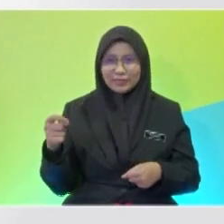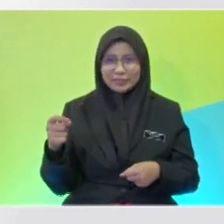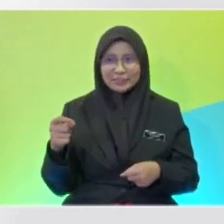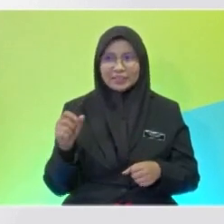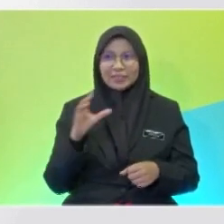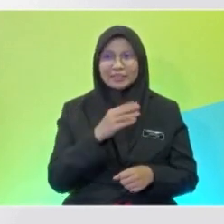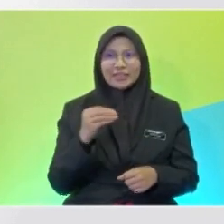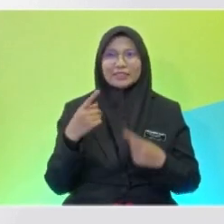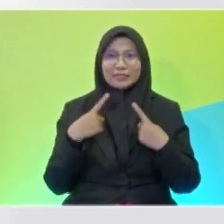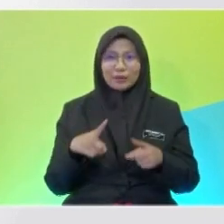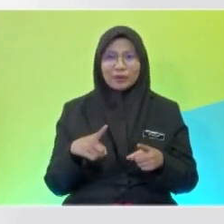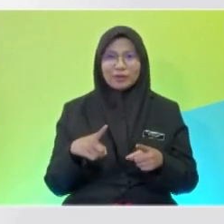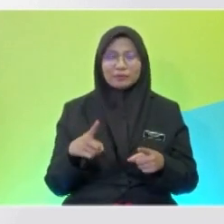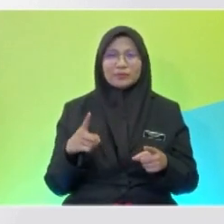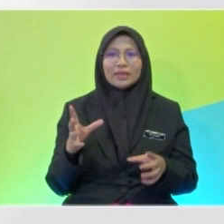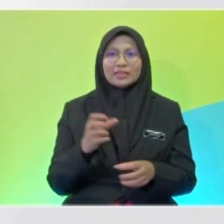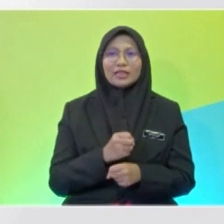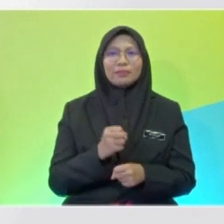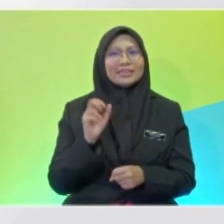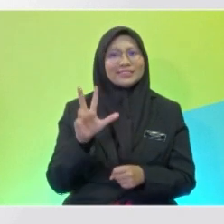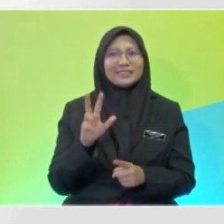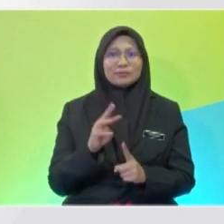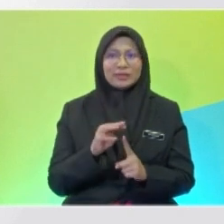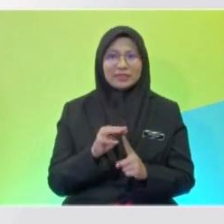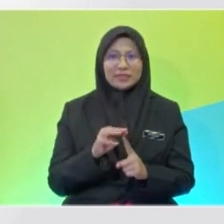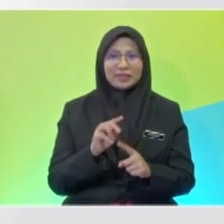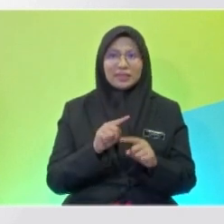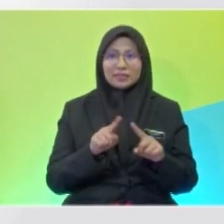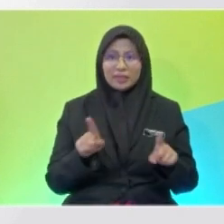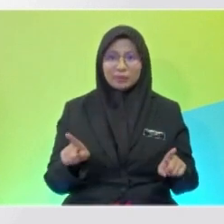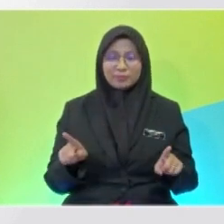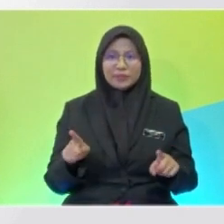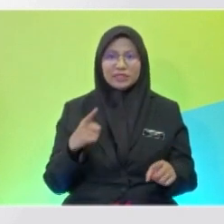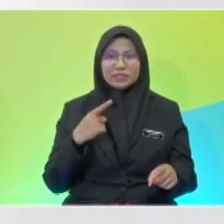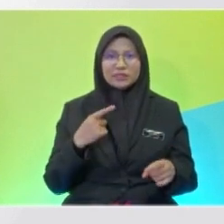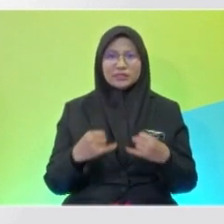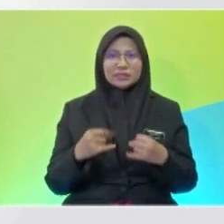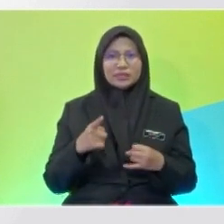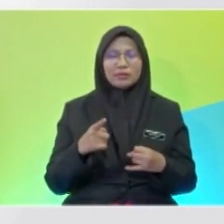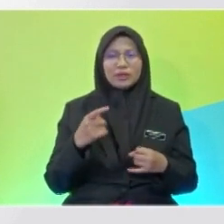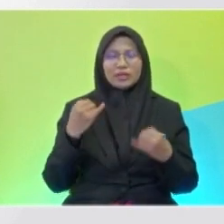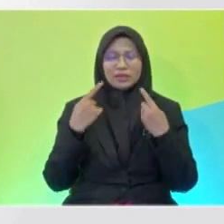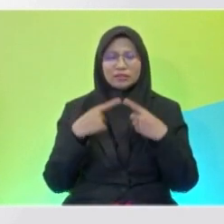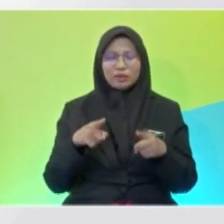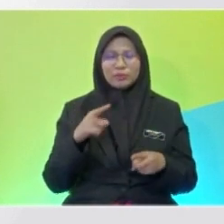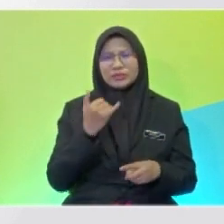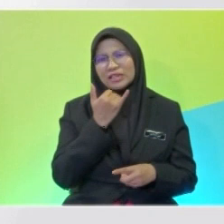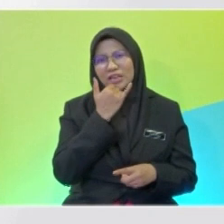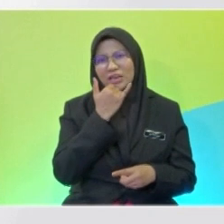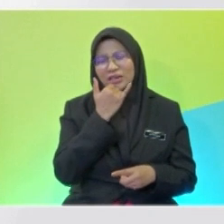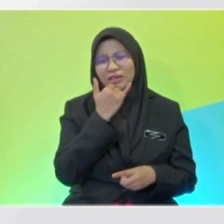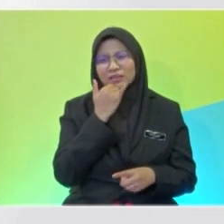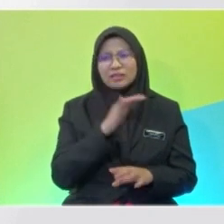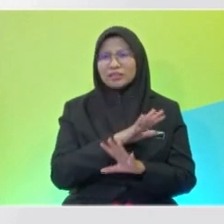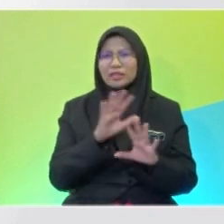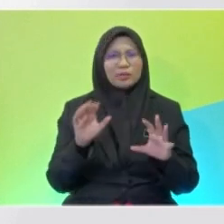sebegini layak untuk diberi tiga barcoal ya namun zikirnya jawaban tidak relevan kecanduan akan mendapat kurang